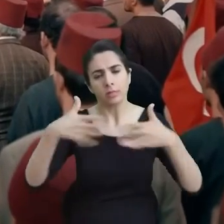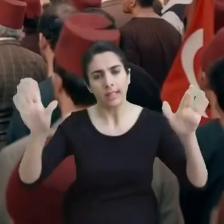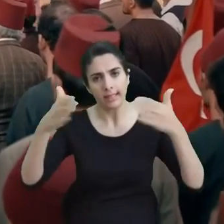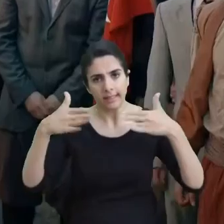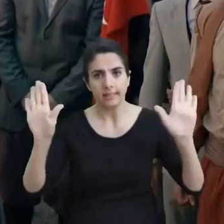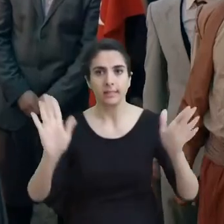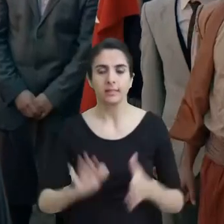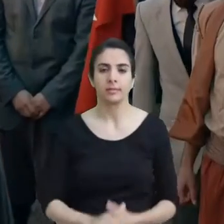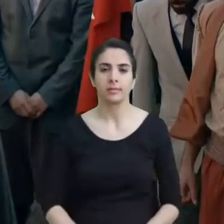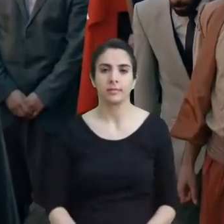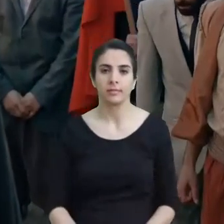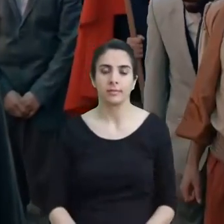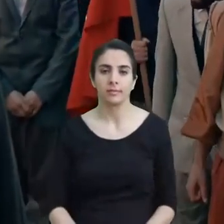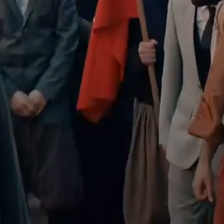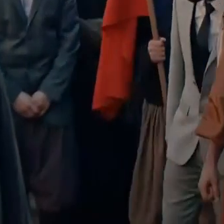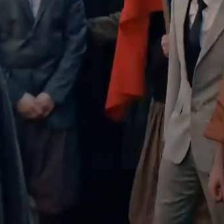Dağılın.